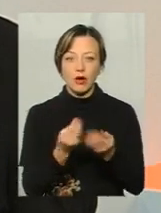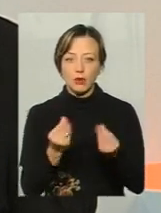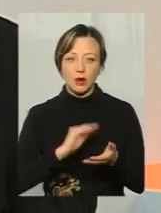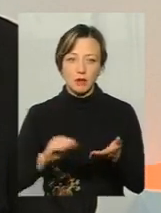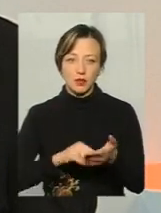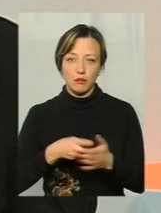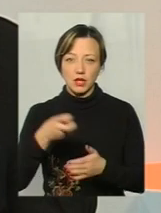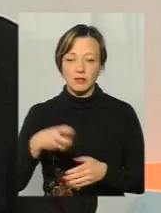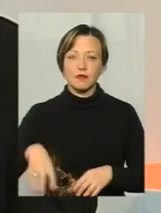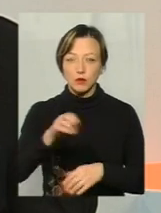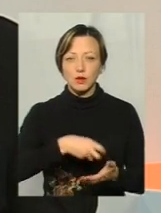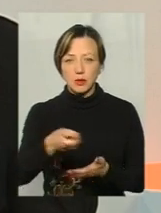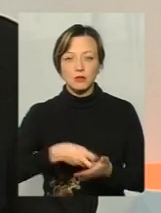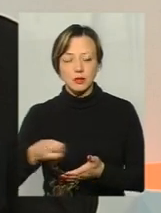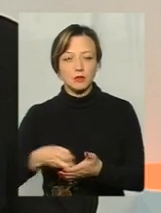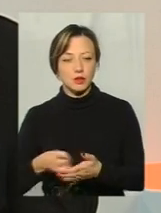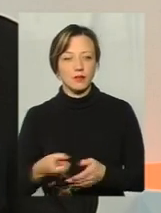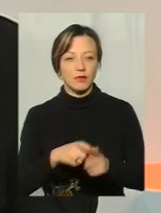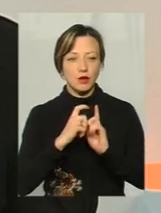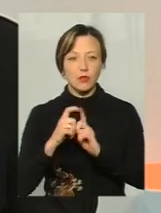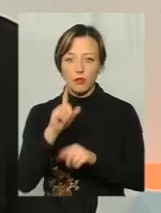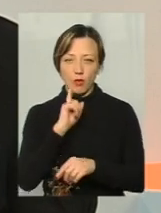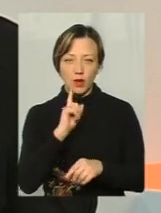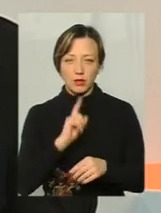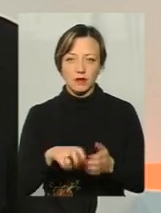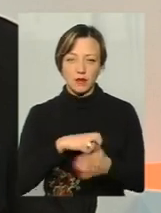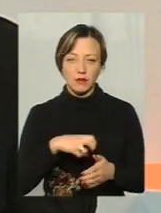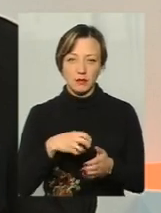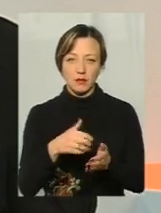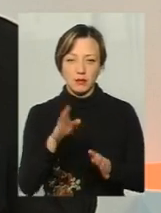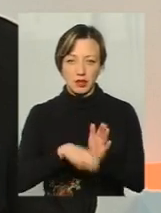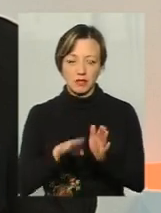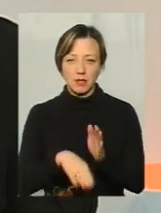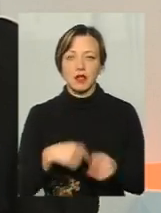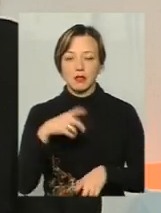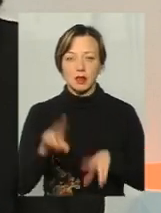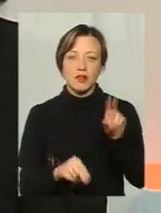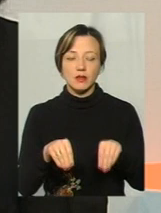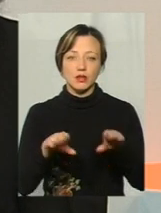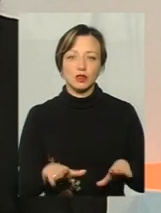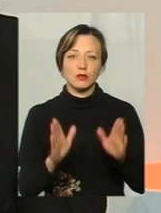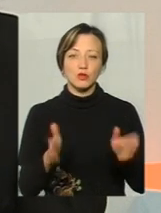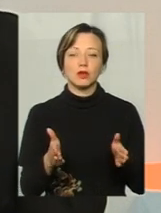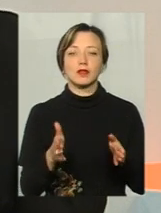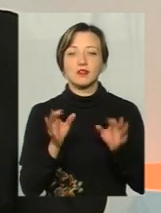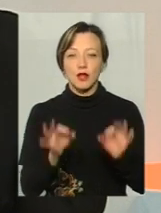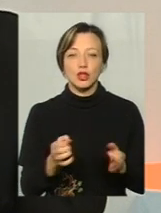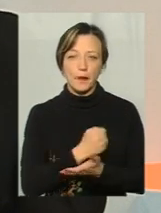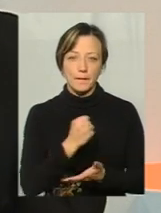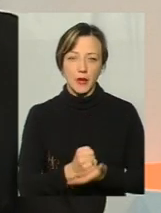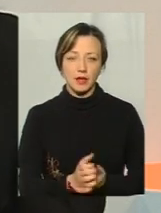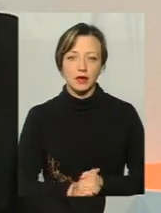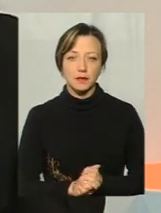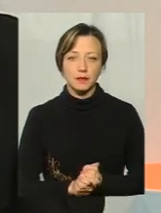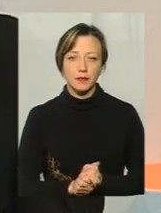листи. Всюди пишемо листи. Отримуємо відповіді поки що відписки. Ну, я сподіваюся, що дійсно якесь рішення буде зважене прийняте. Є